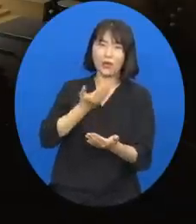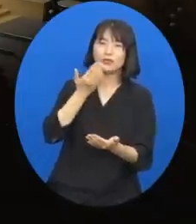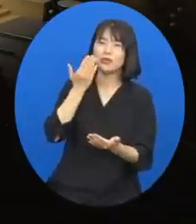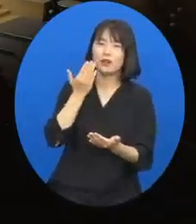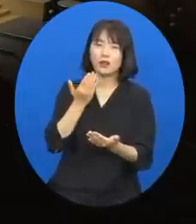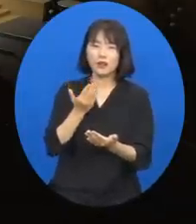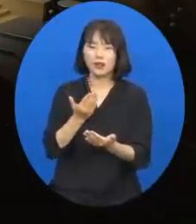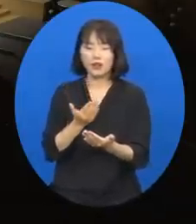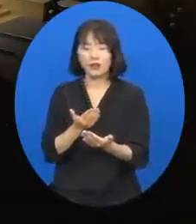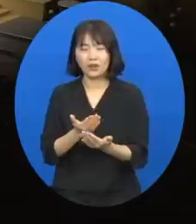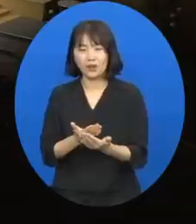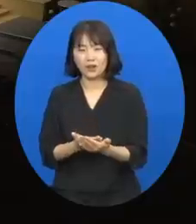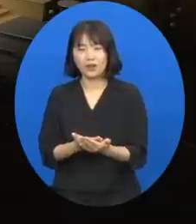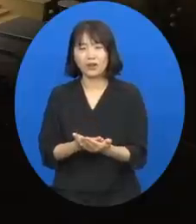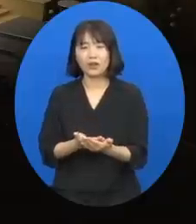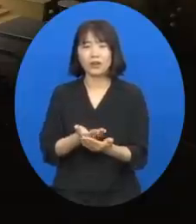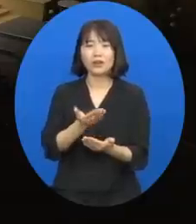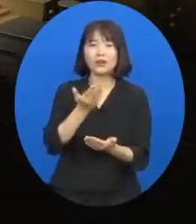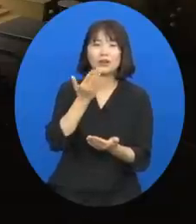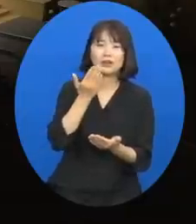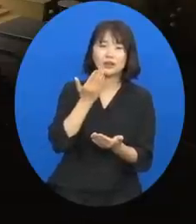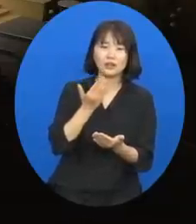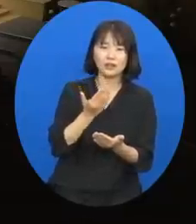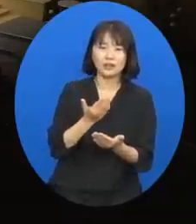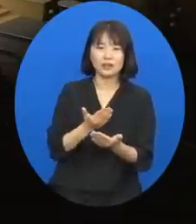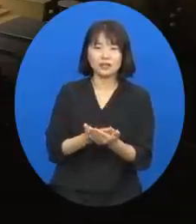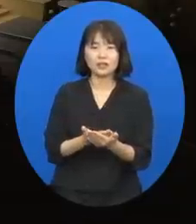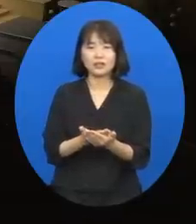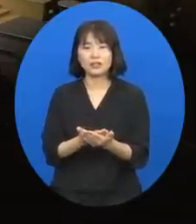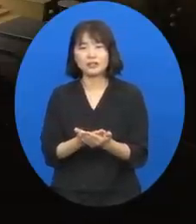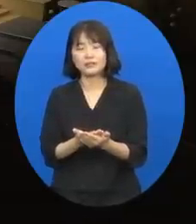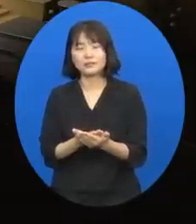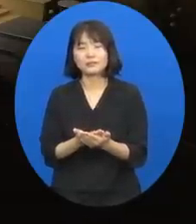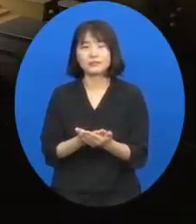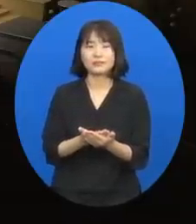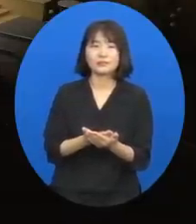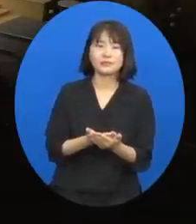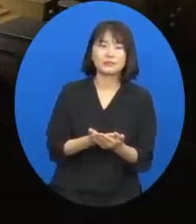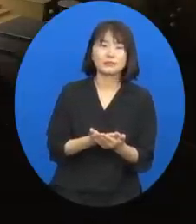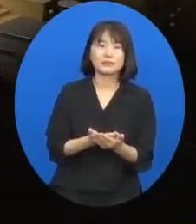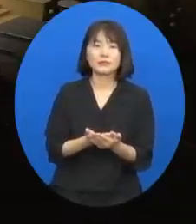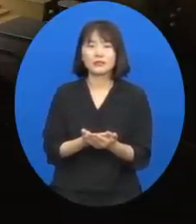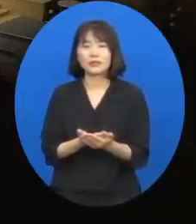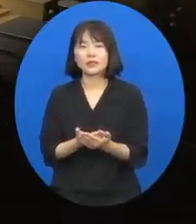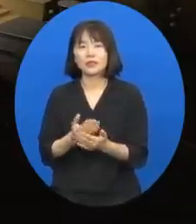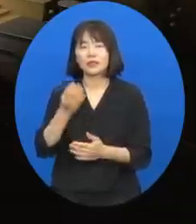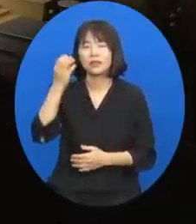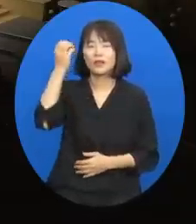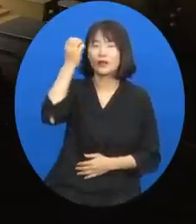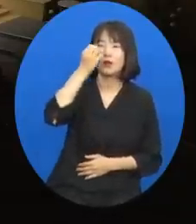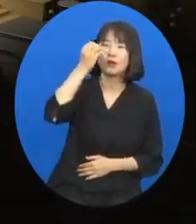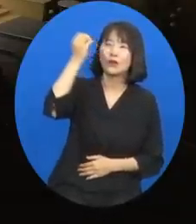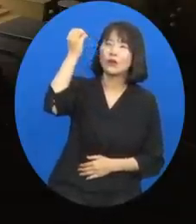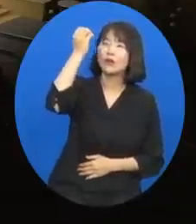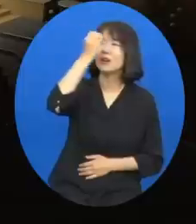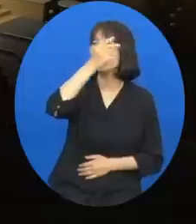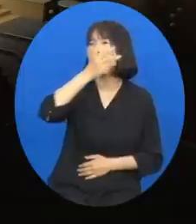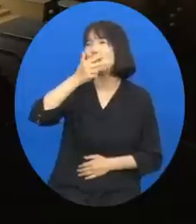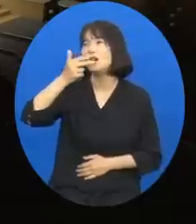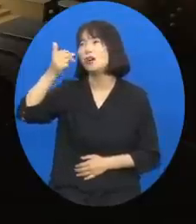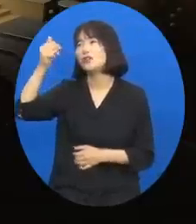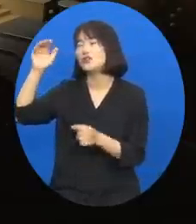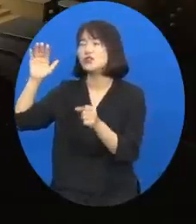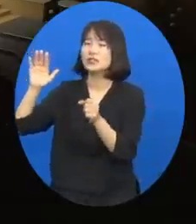wow 아 으 으 5